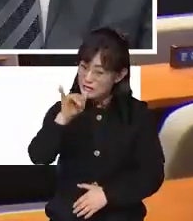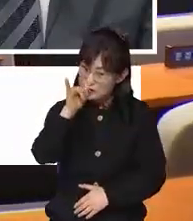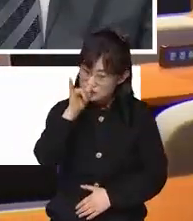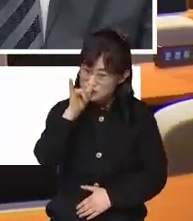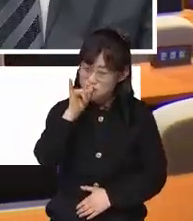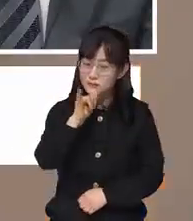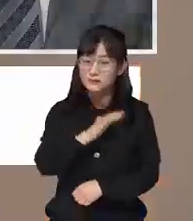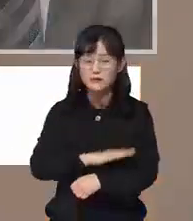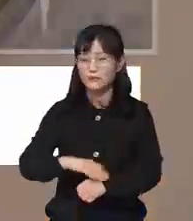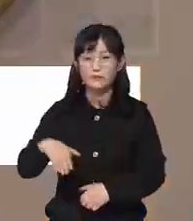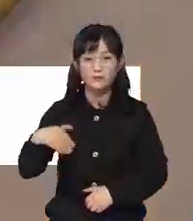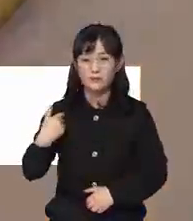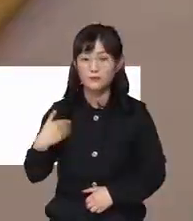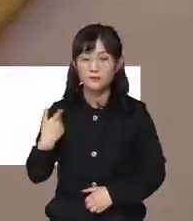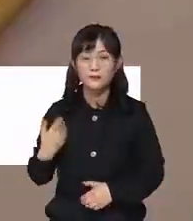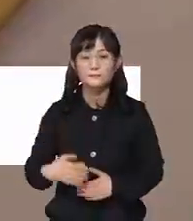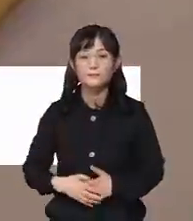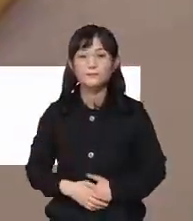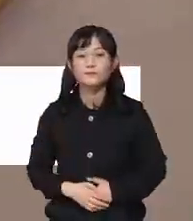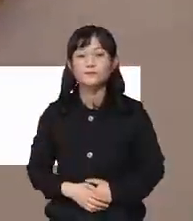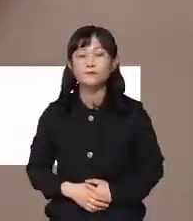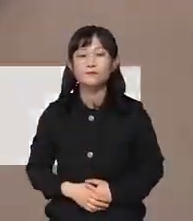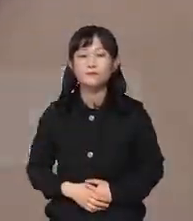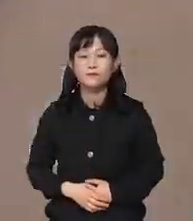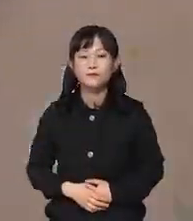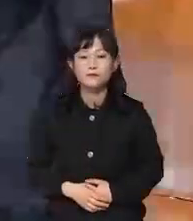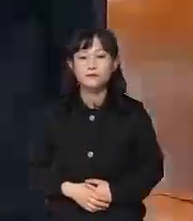효과가 얼마나 될지는 잘 모르겠습니다